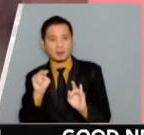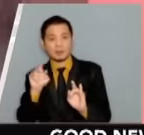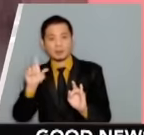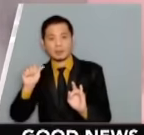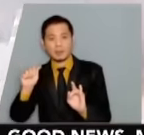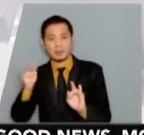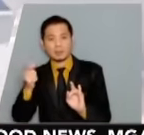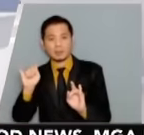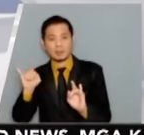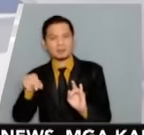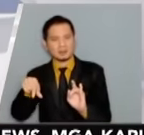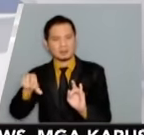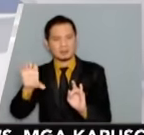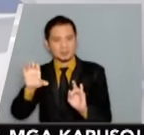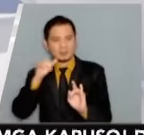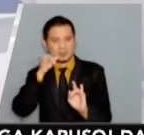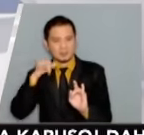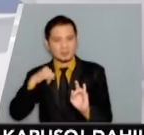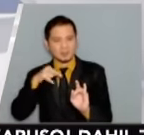James.